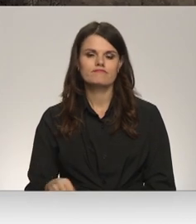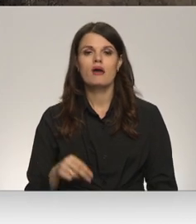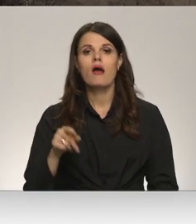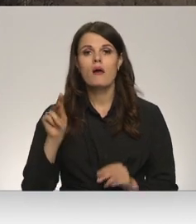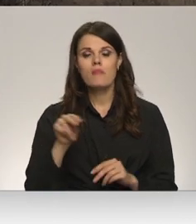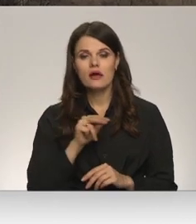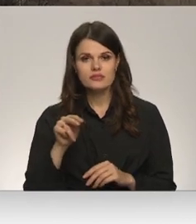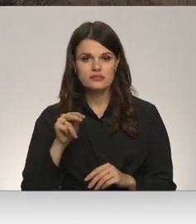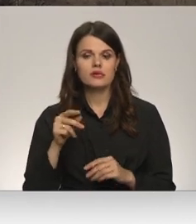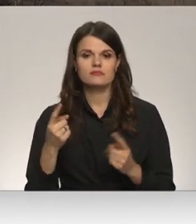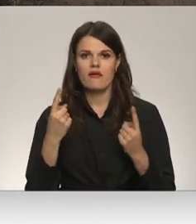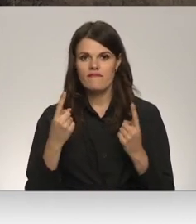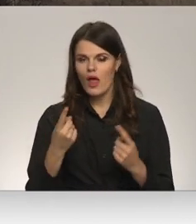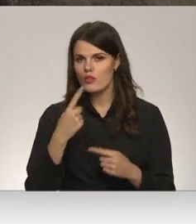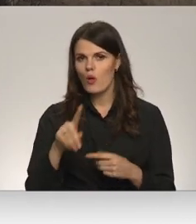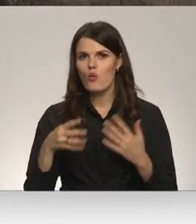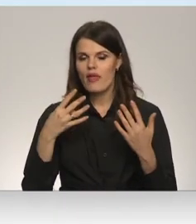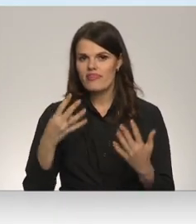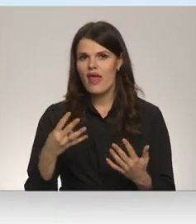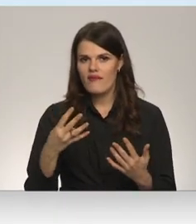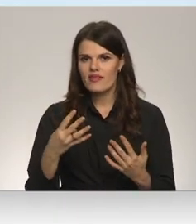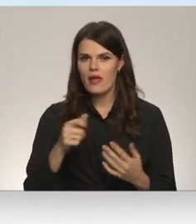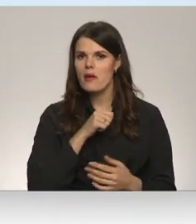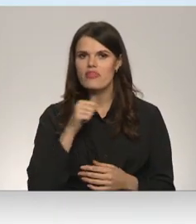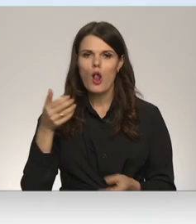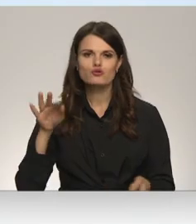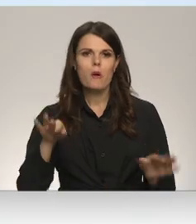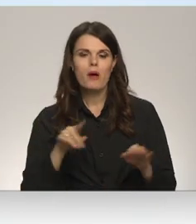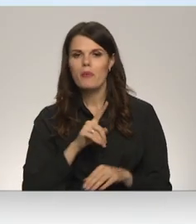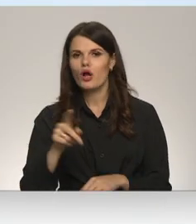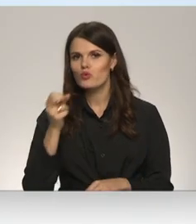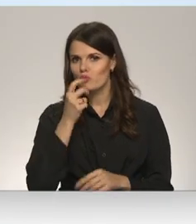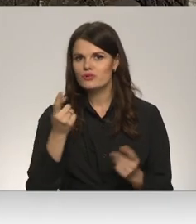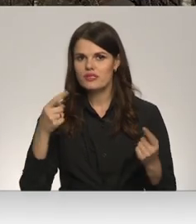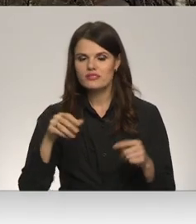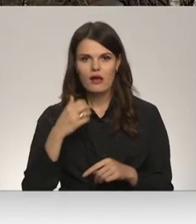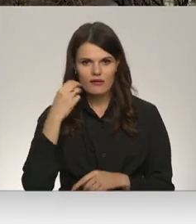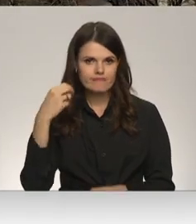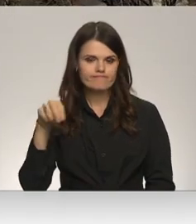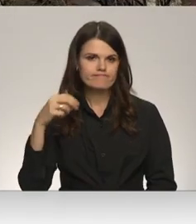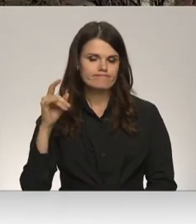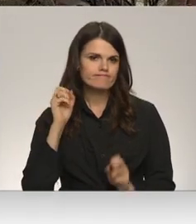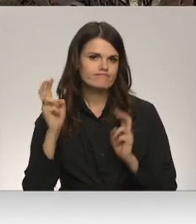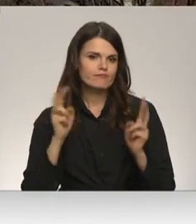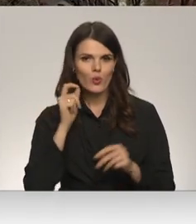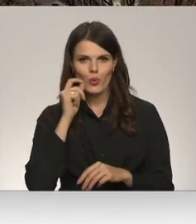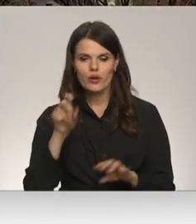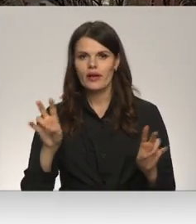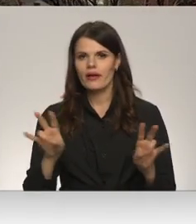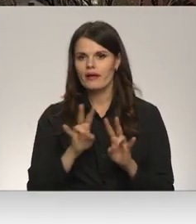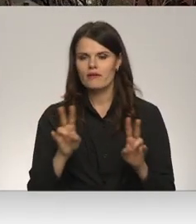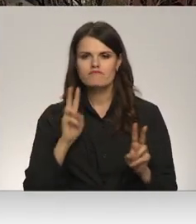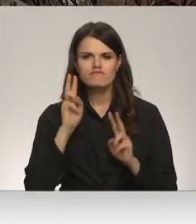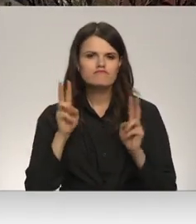Baznīca atrodas vienā no 9 Talsu pakalniem. Ik pusdienas laiku, kad tajā ieskanas Ukrainas himnas motīvs, tas atbalsojas